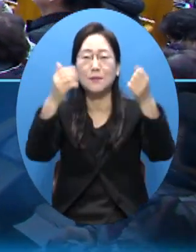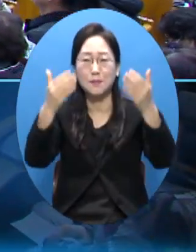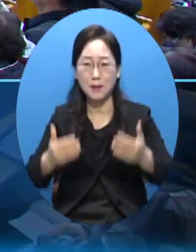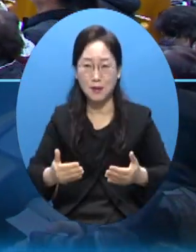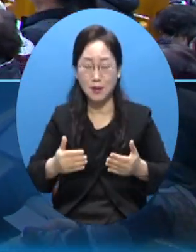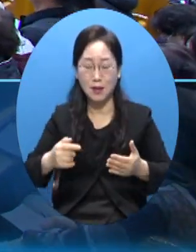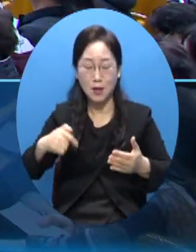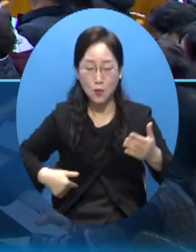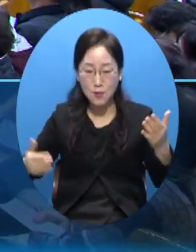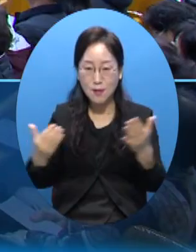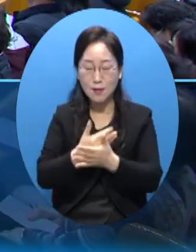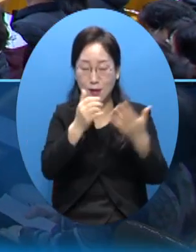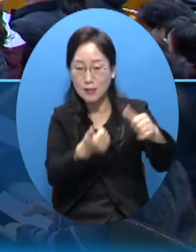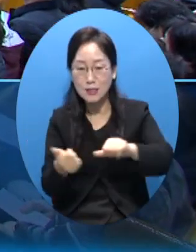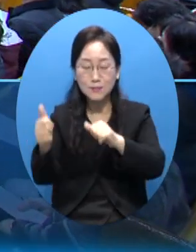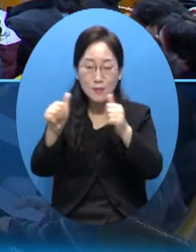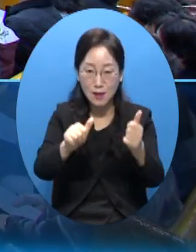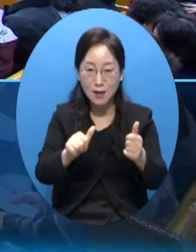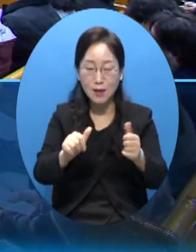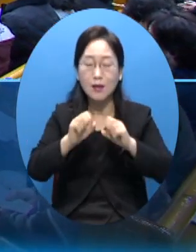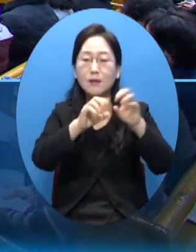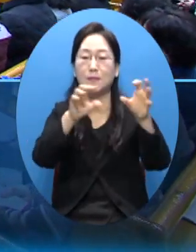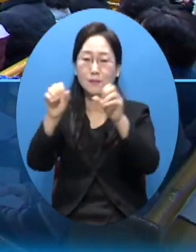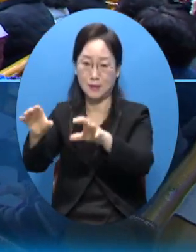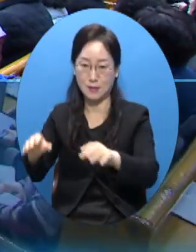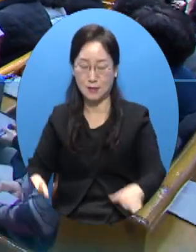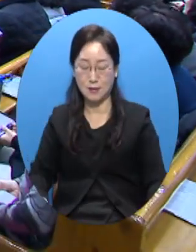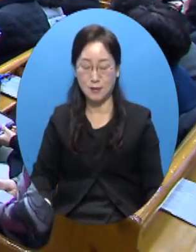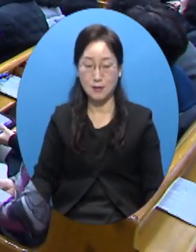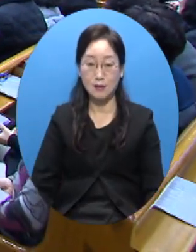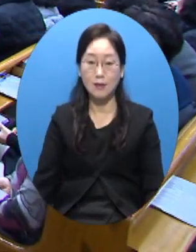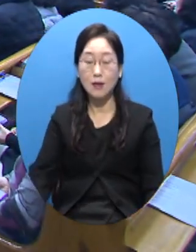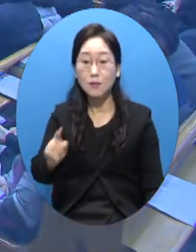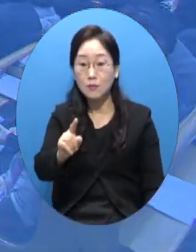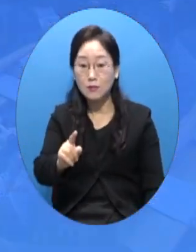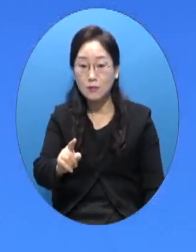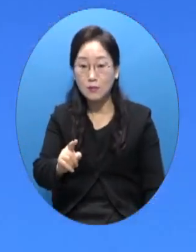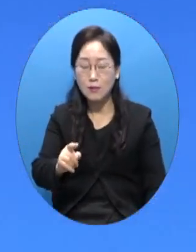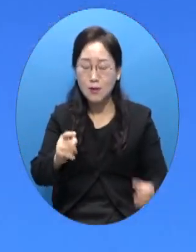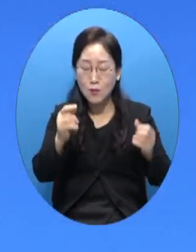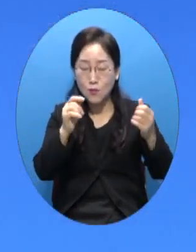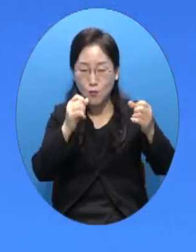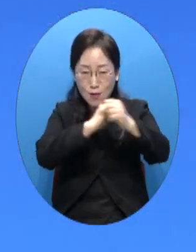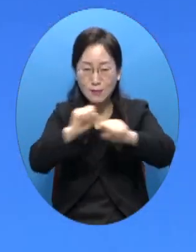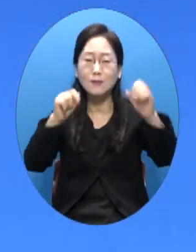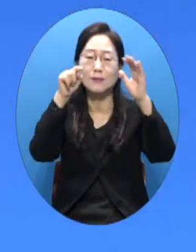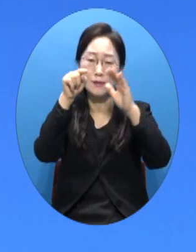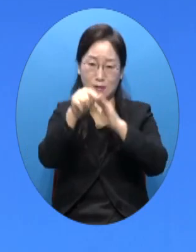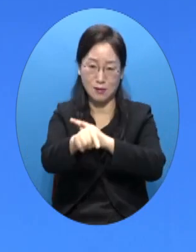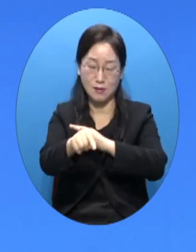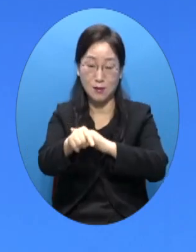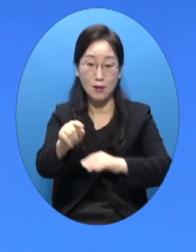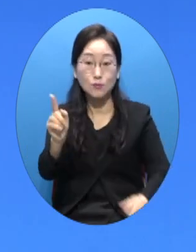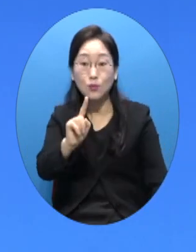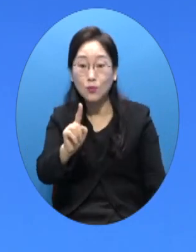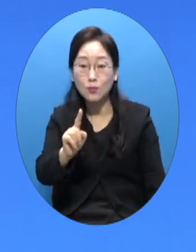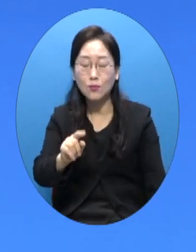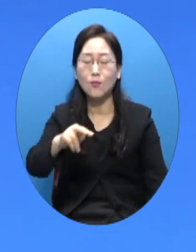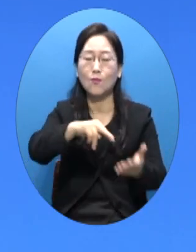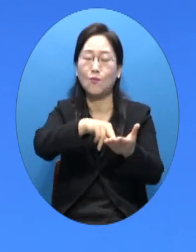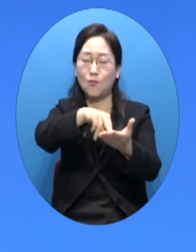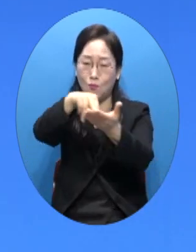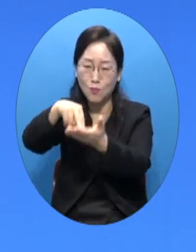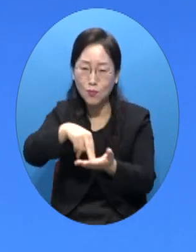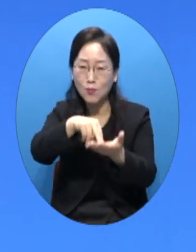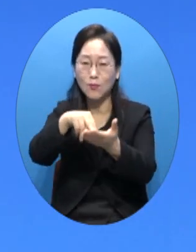침례를 전파하니 성경은 말씀합니다 침례 아이 광야로 나간 것입니다 광야는 외롭고 거친